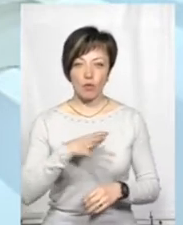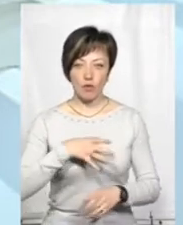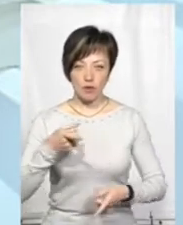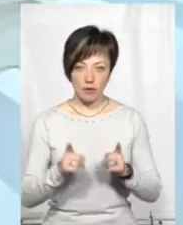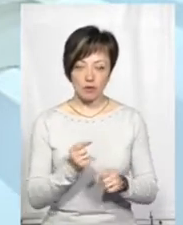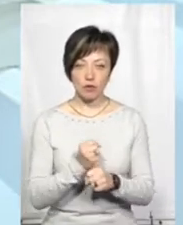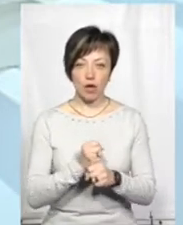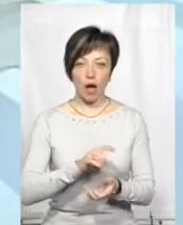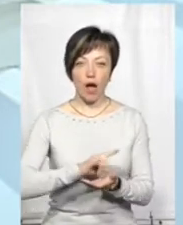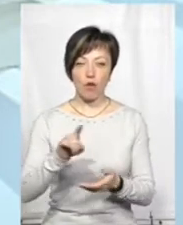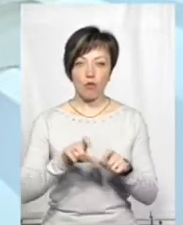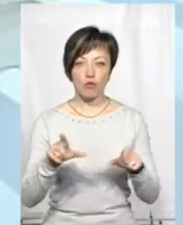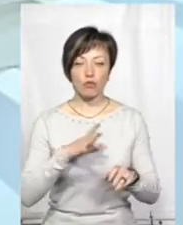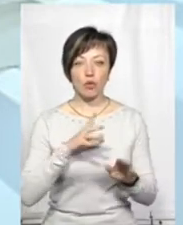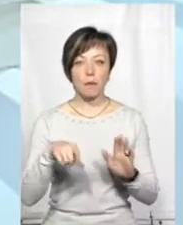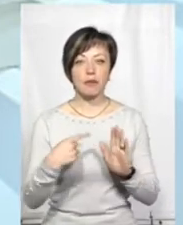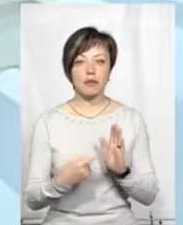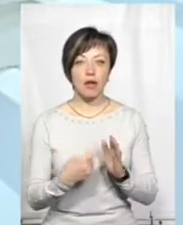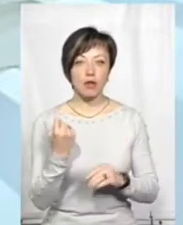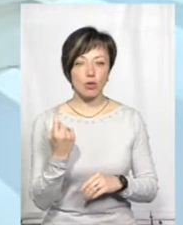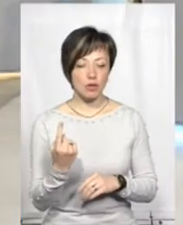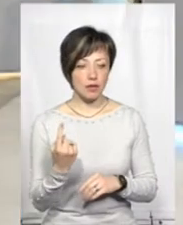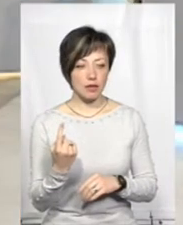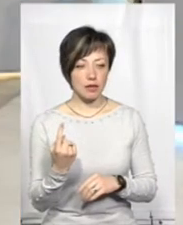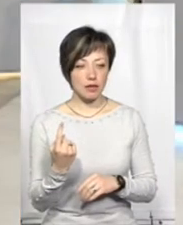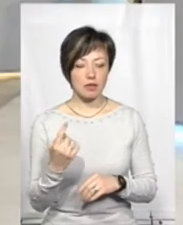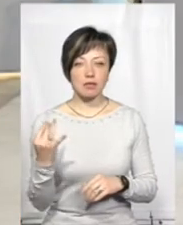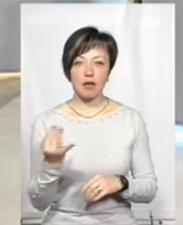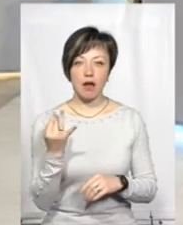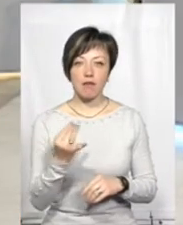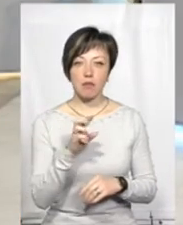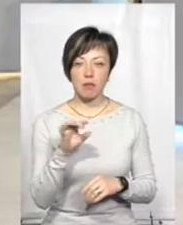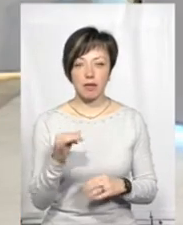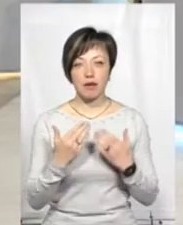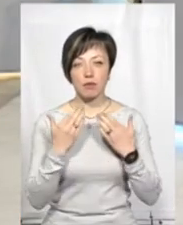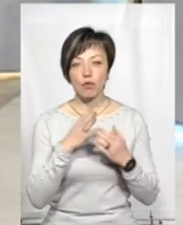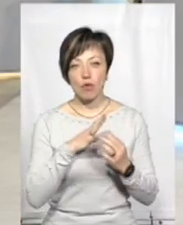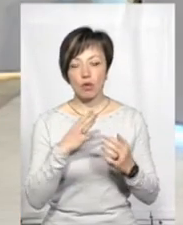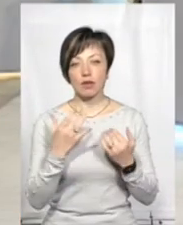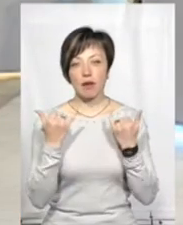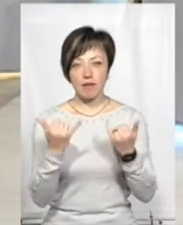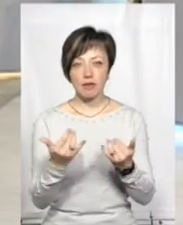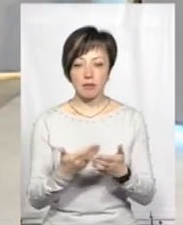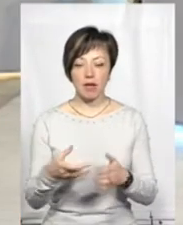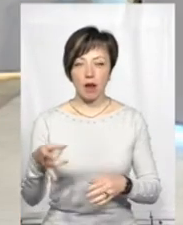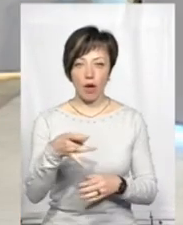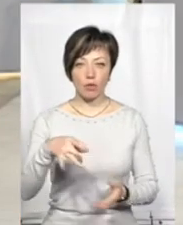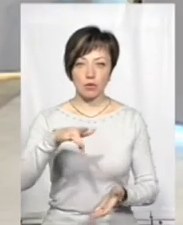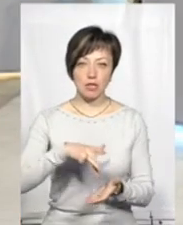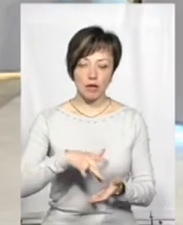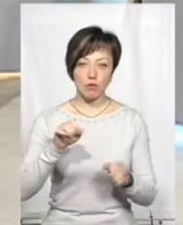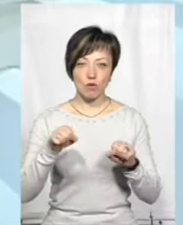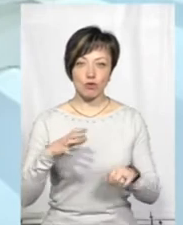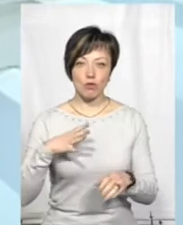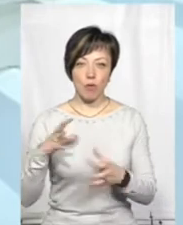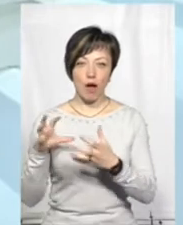діючий аеропорт. Навіть було таке питання, одне чи цікаво було би для вас, якщо б з вашого районного центру